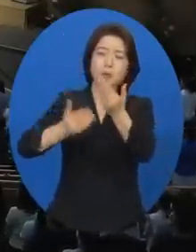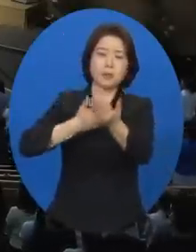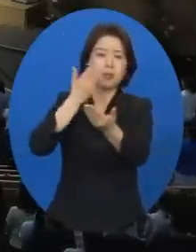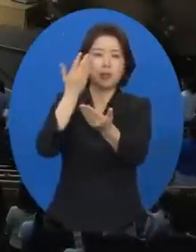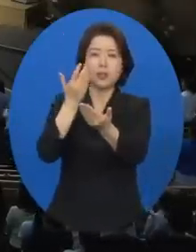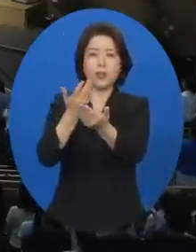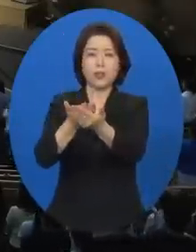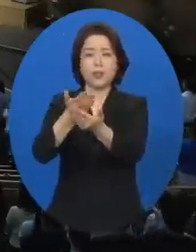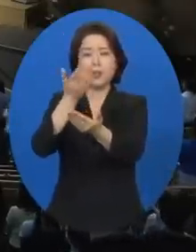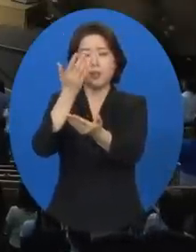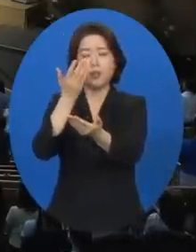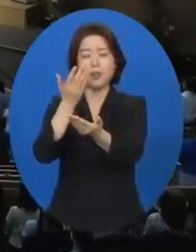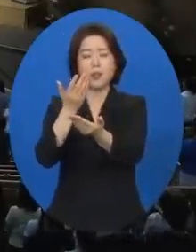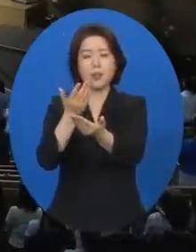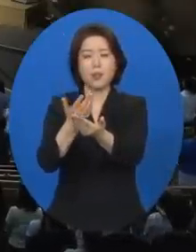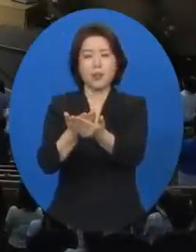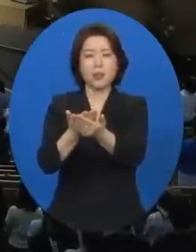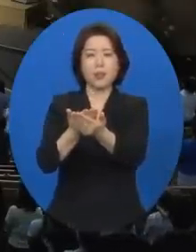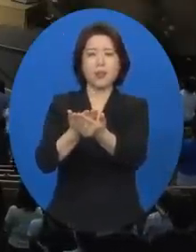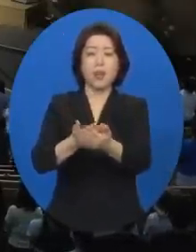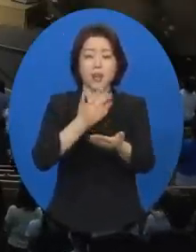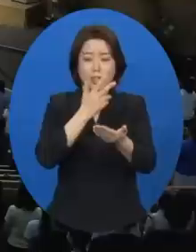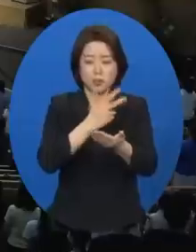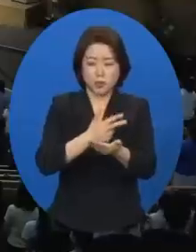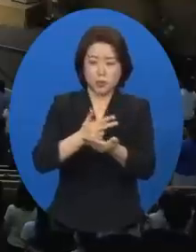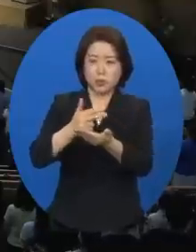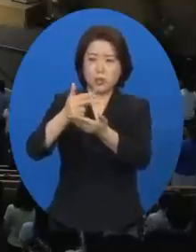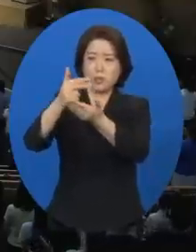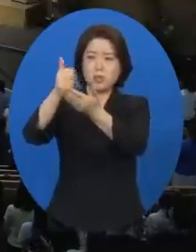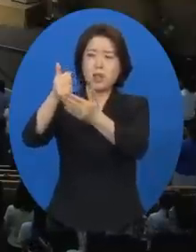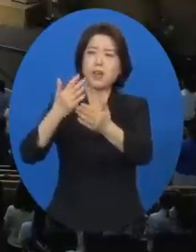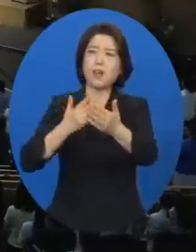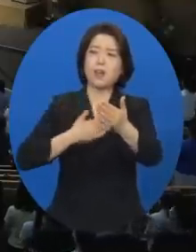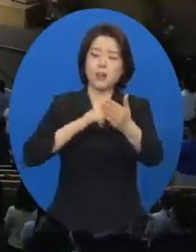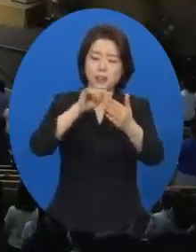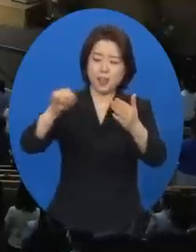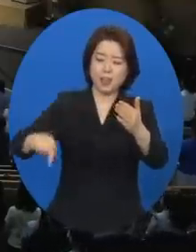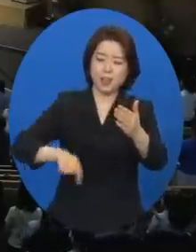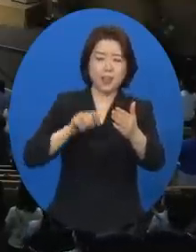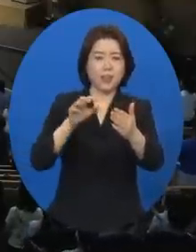we 아 we